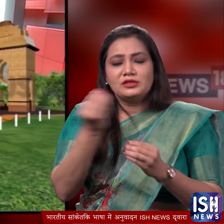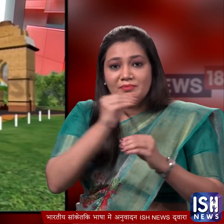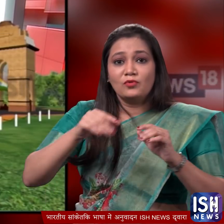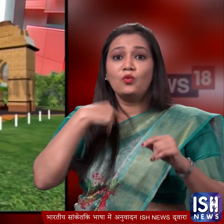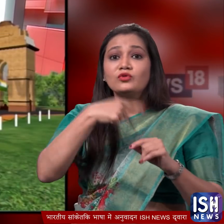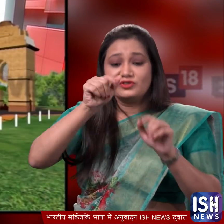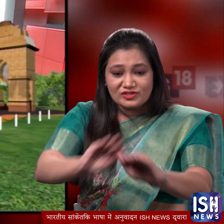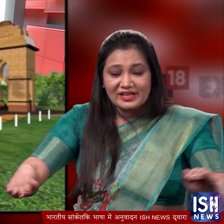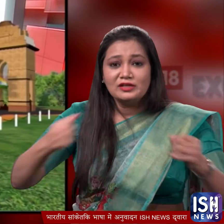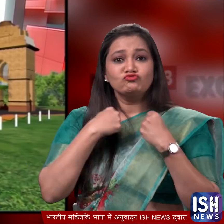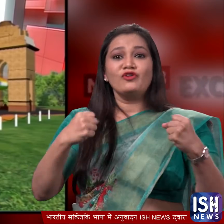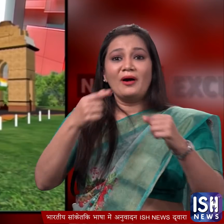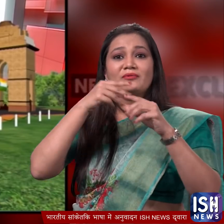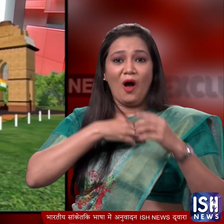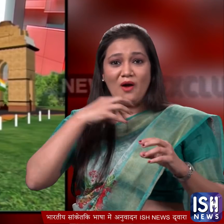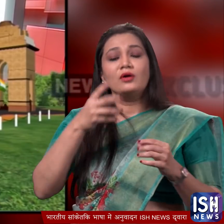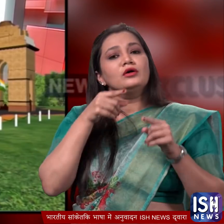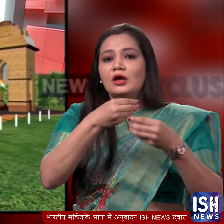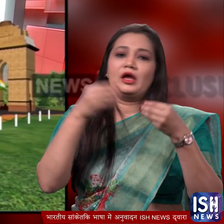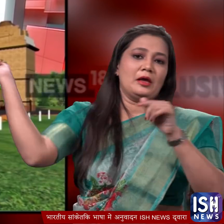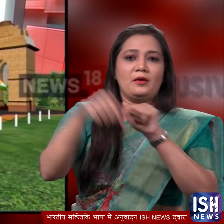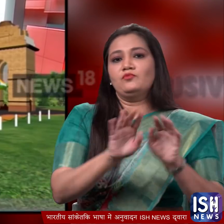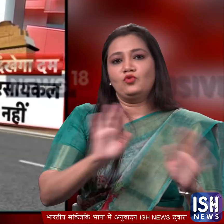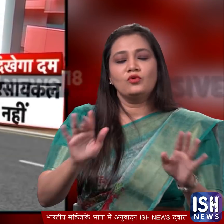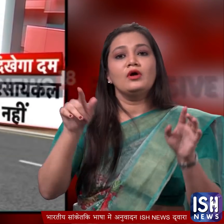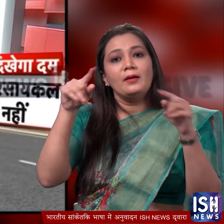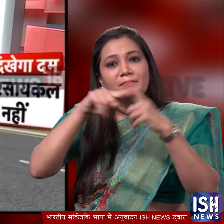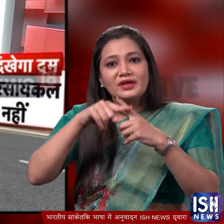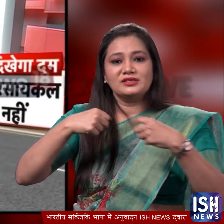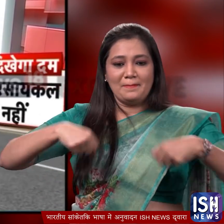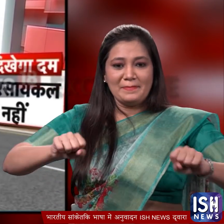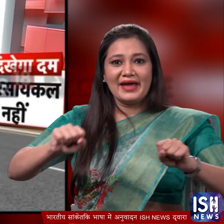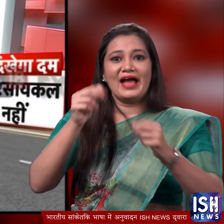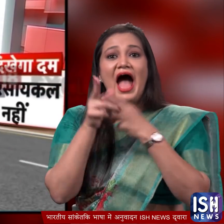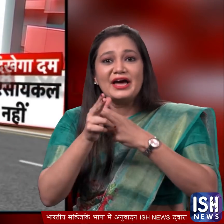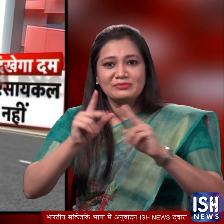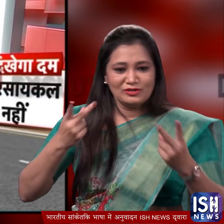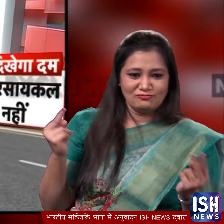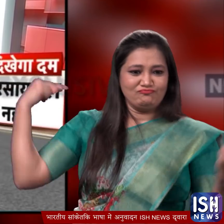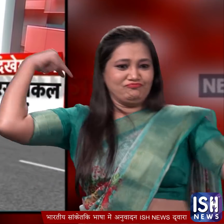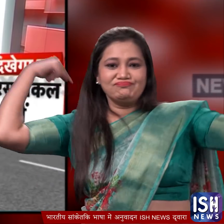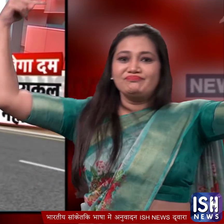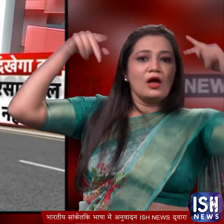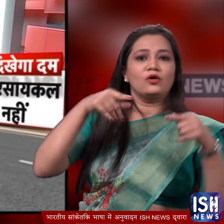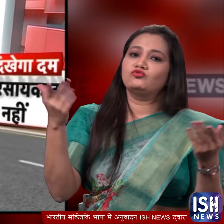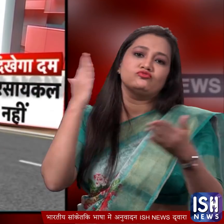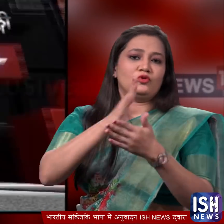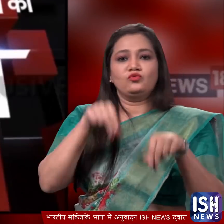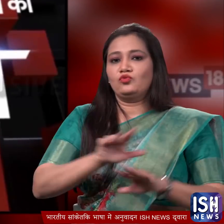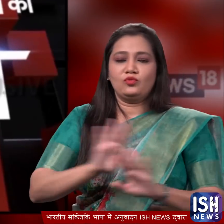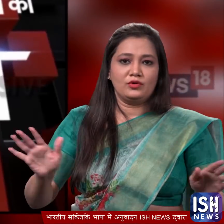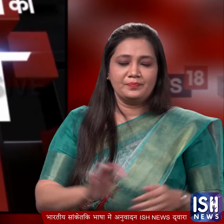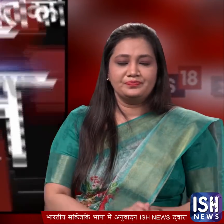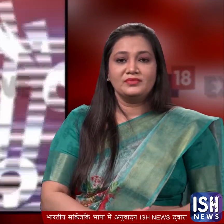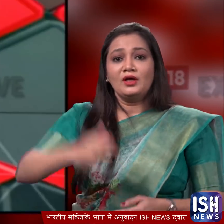इस बार बहादुर बच्चों को राजपथ पर नहीं लाया जाएगा और न ही हर साल की तरह मोटरसाइकिल पर करतब करते सेना के जवान राजपथ पर दिखाई